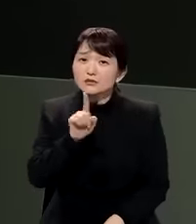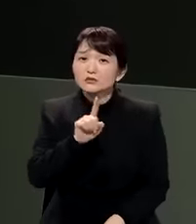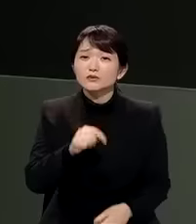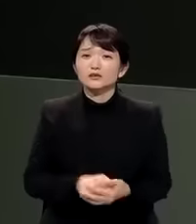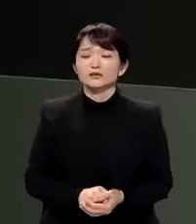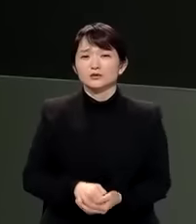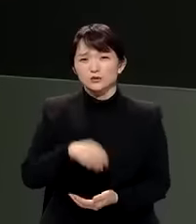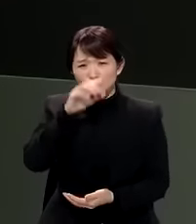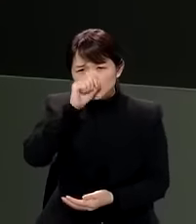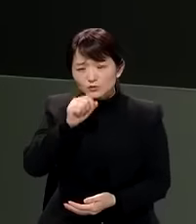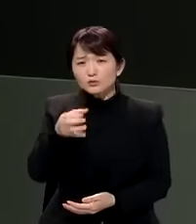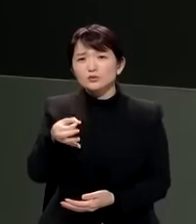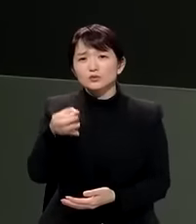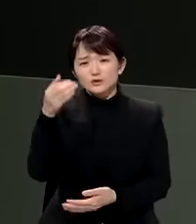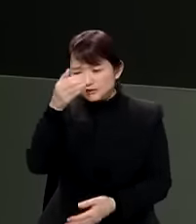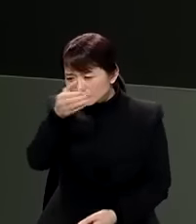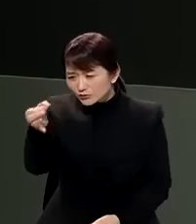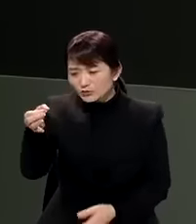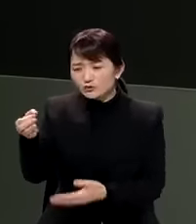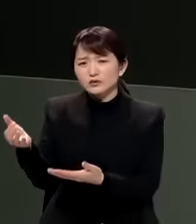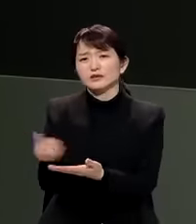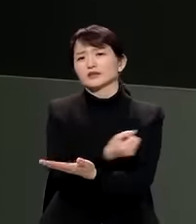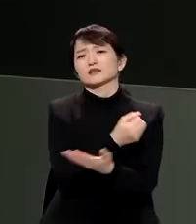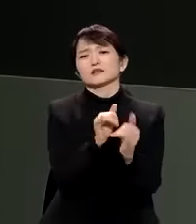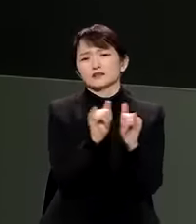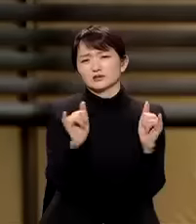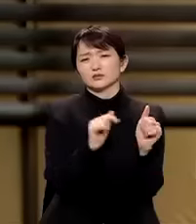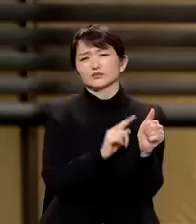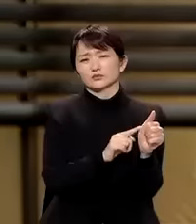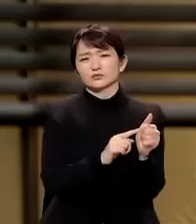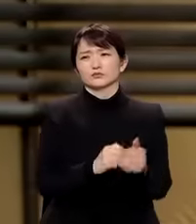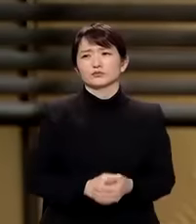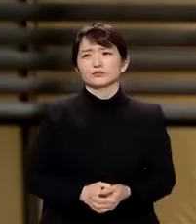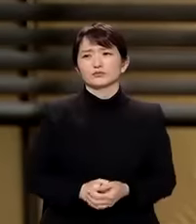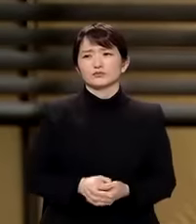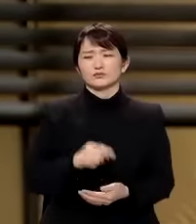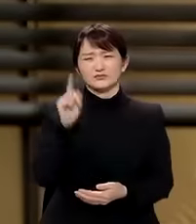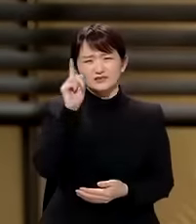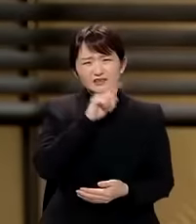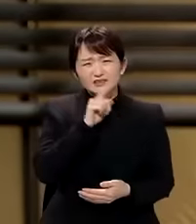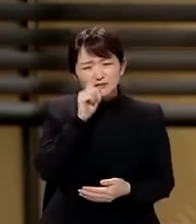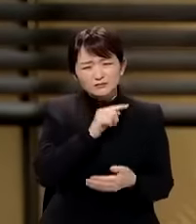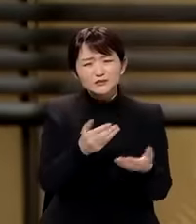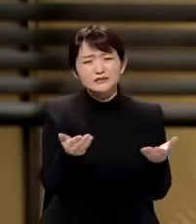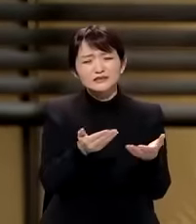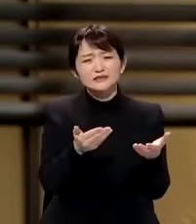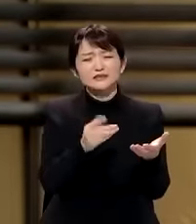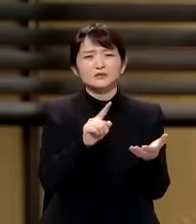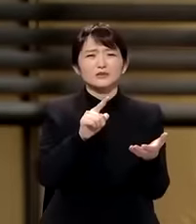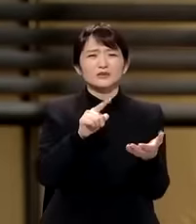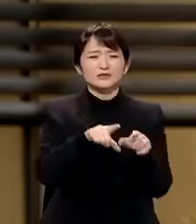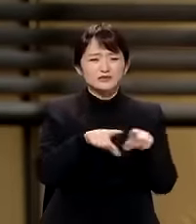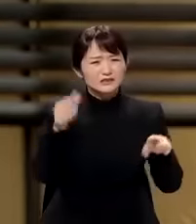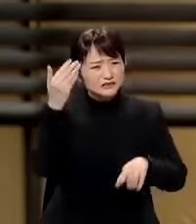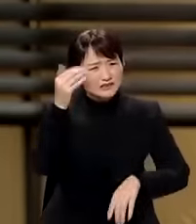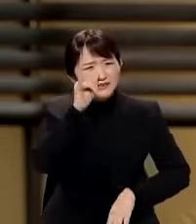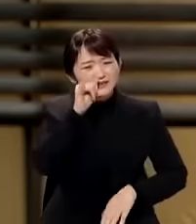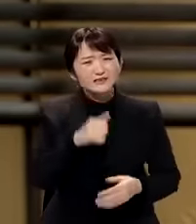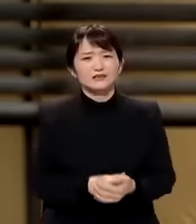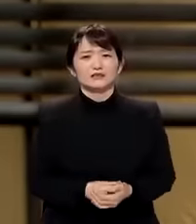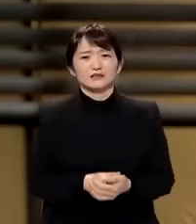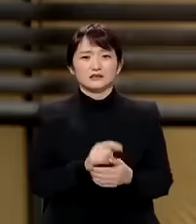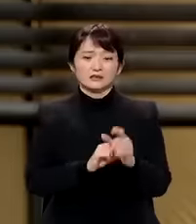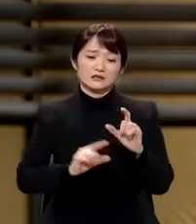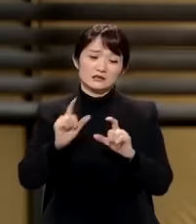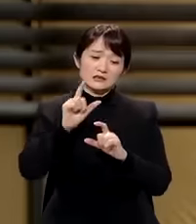착한 돈 기부금 훔쳐가는 도둑놈 아니겠습니까 아무리 나쁜 짓을해도 정말 바닥이라는게 있어야 될 텐데 바닥을 뚫고 지하로 한참 더 내려가